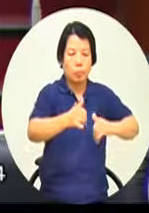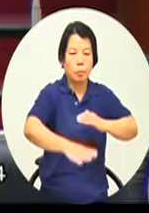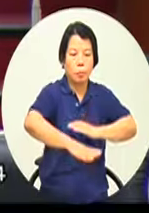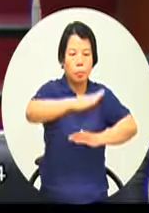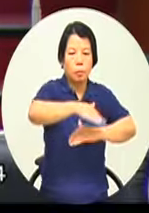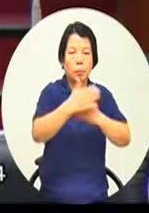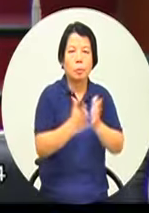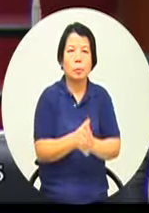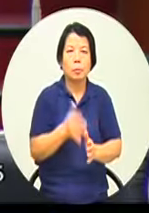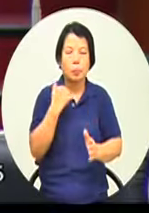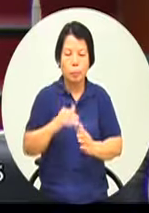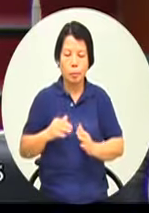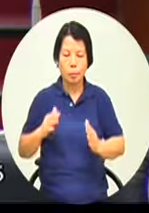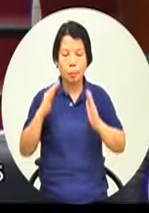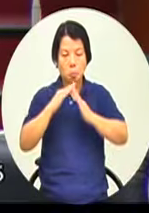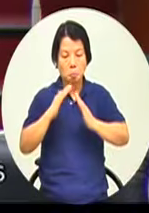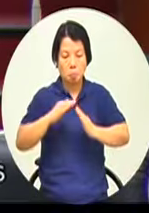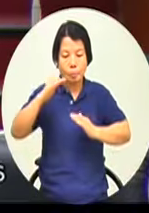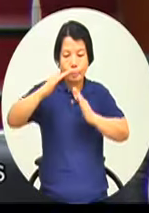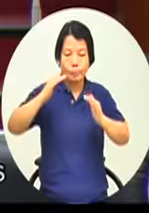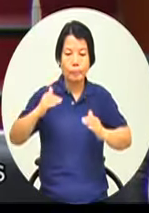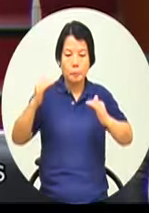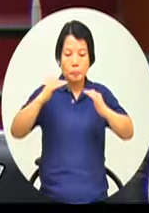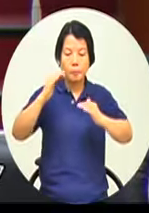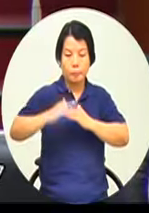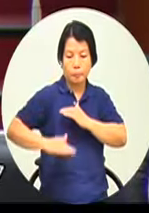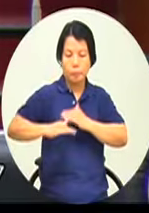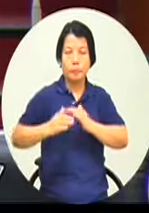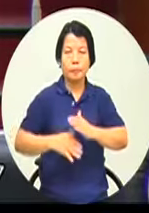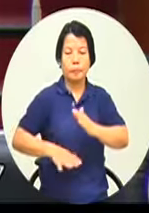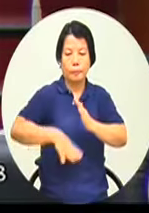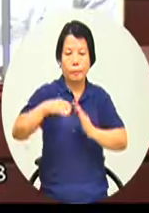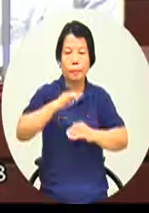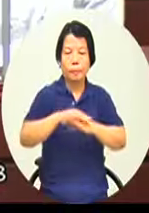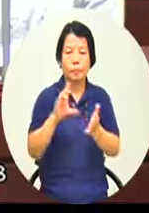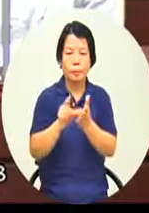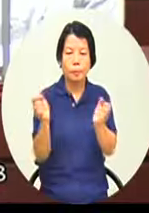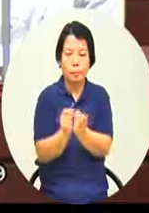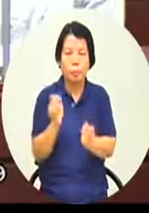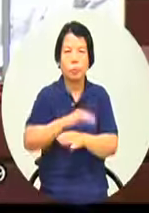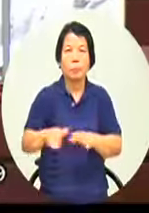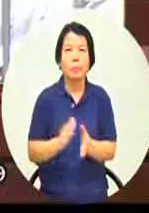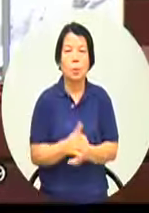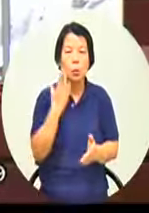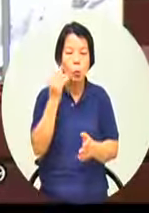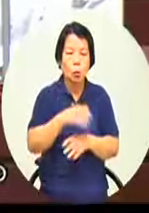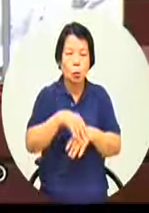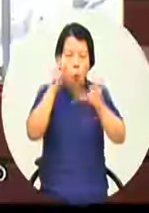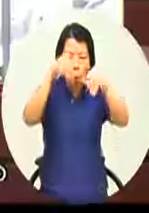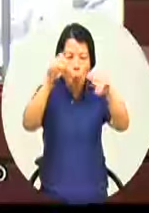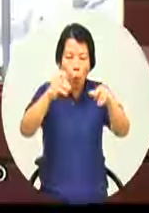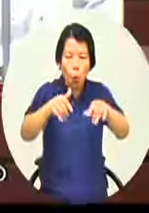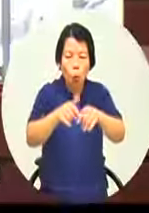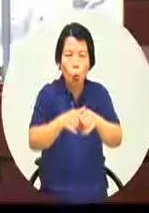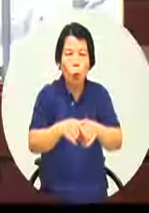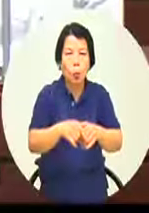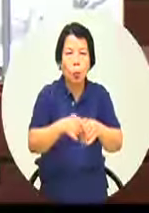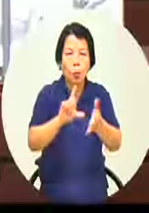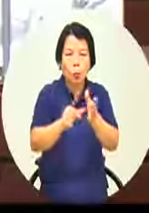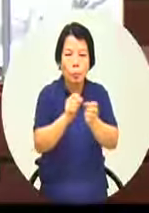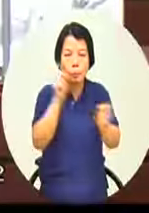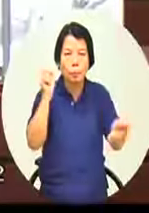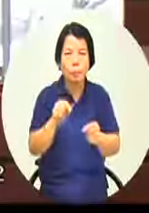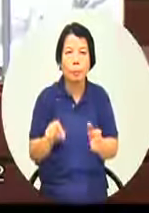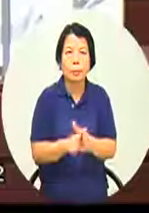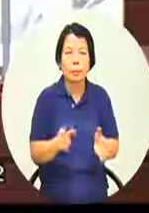可能会进入他的住宅这样。 对，低，短时间的话是不会，但是如果说时间比较长，像我们这一